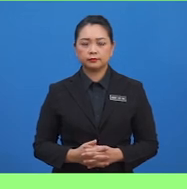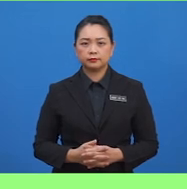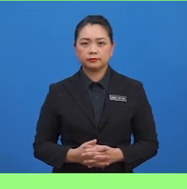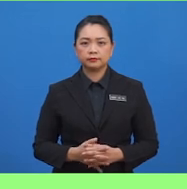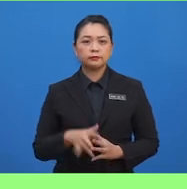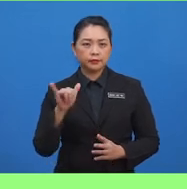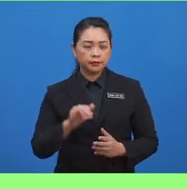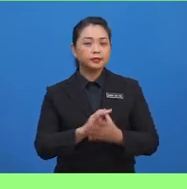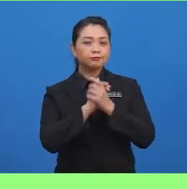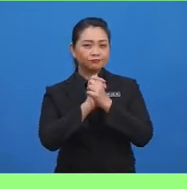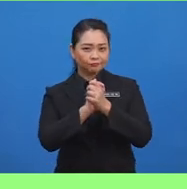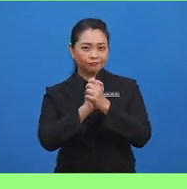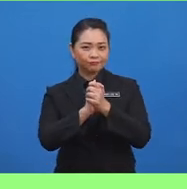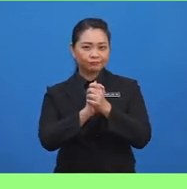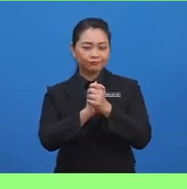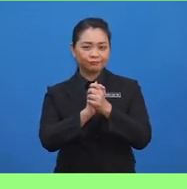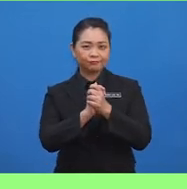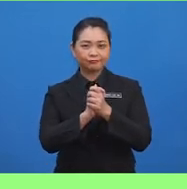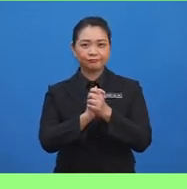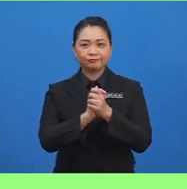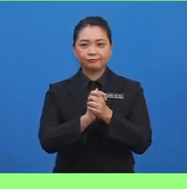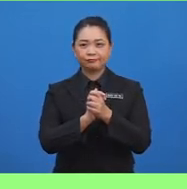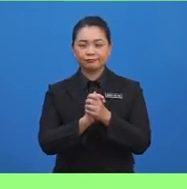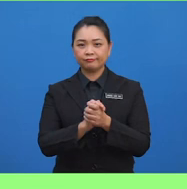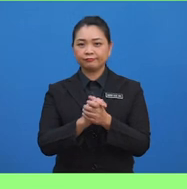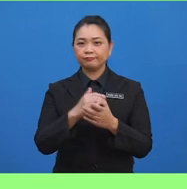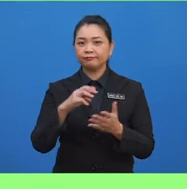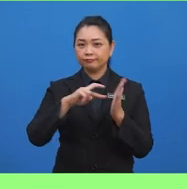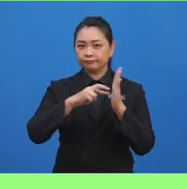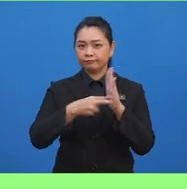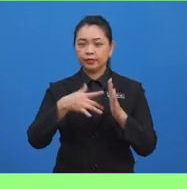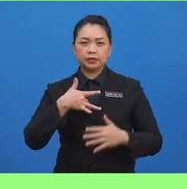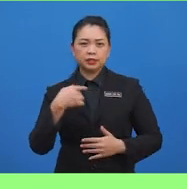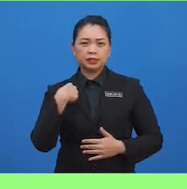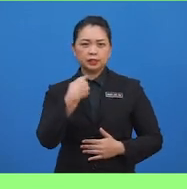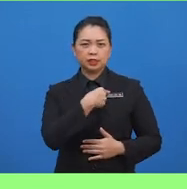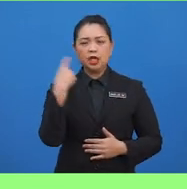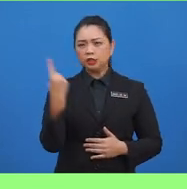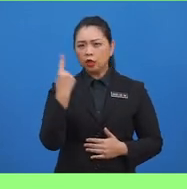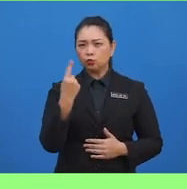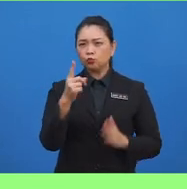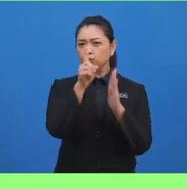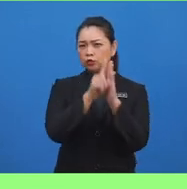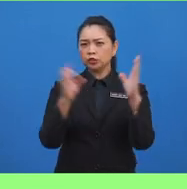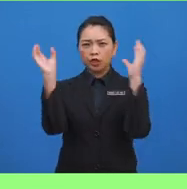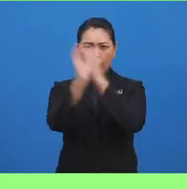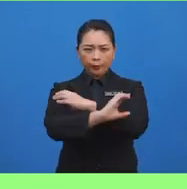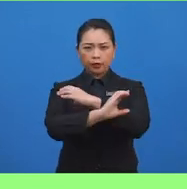Joe tahnia perasaan kita selalu dicabar